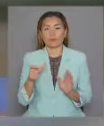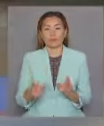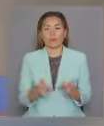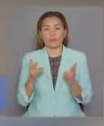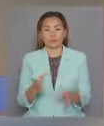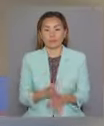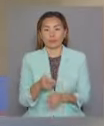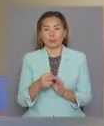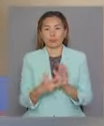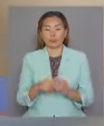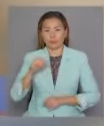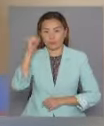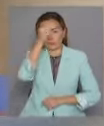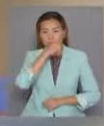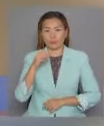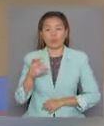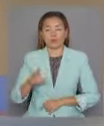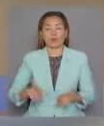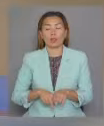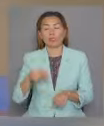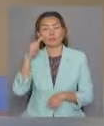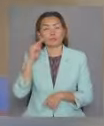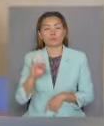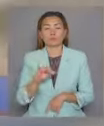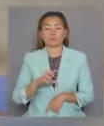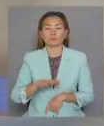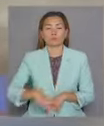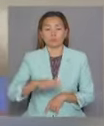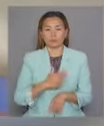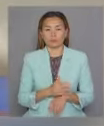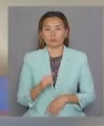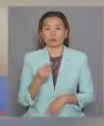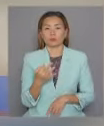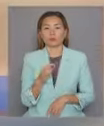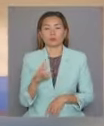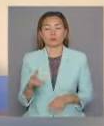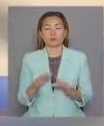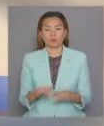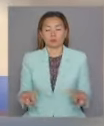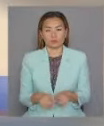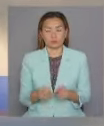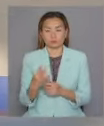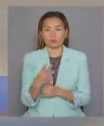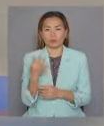алды. 2018 жылдың қазанында Қытайдың оңтүстік батысында Чунцзиндегі